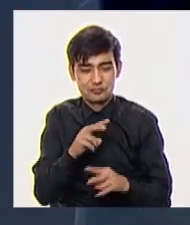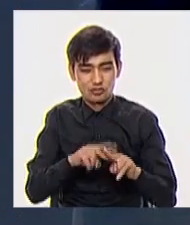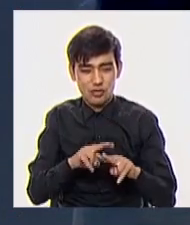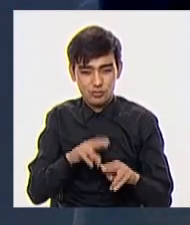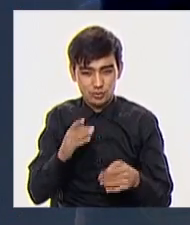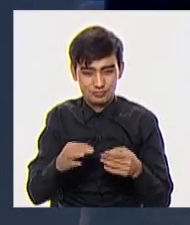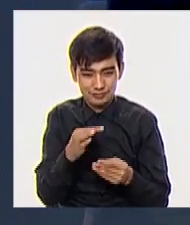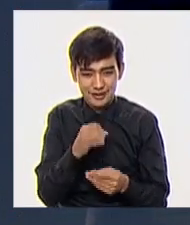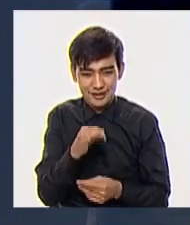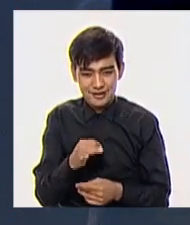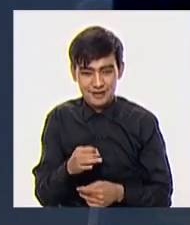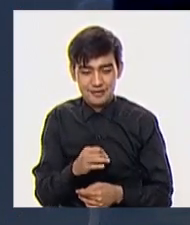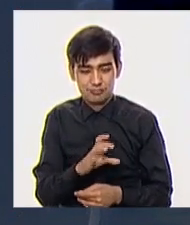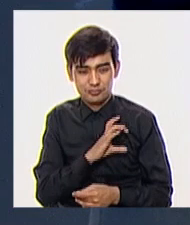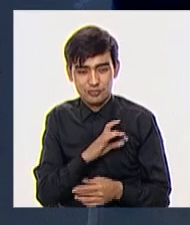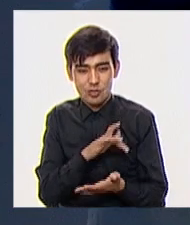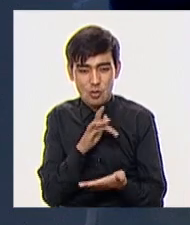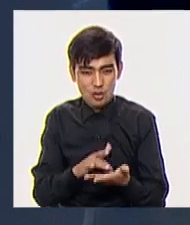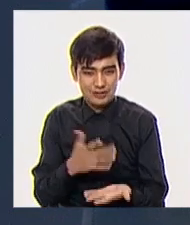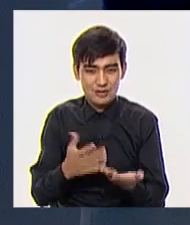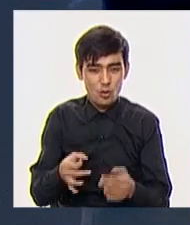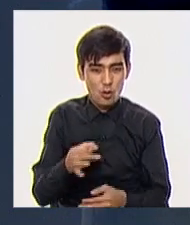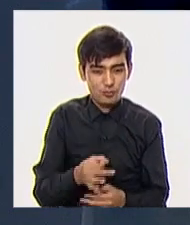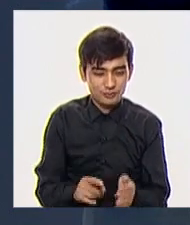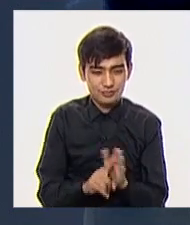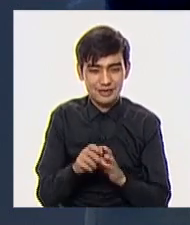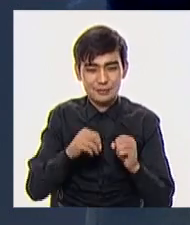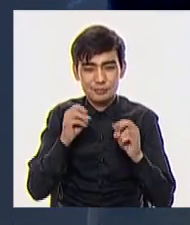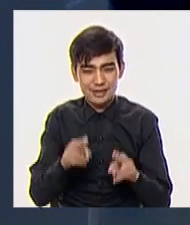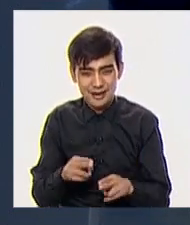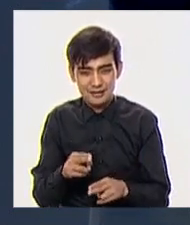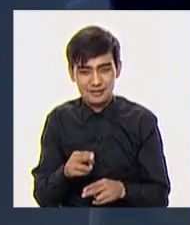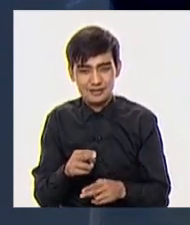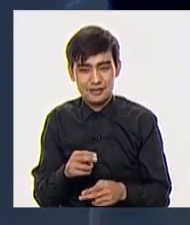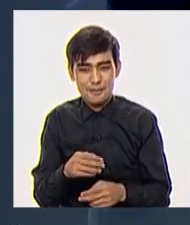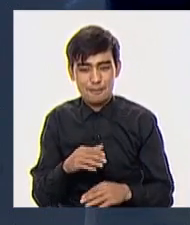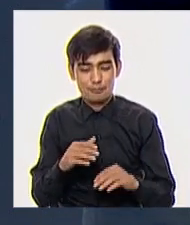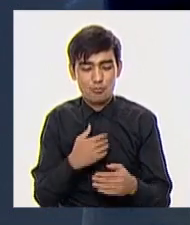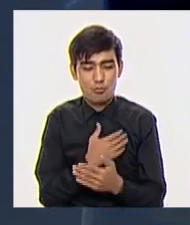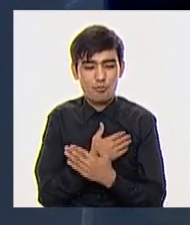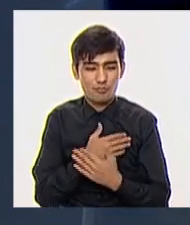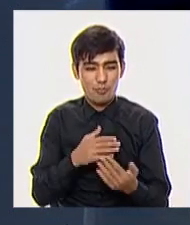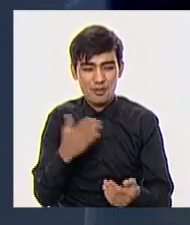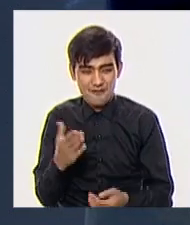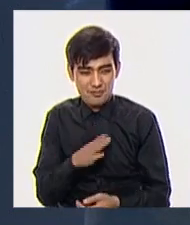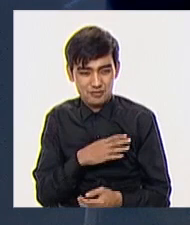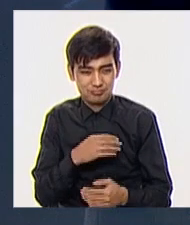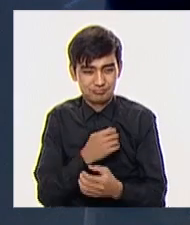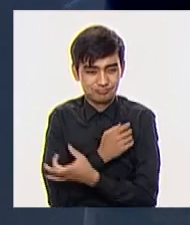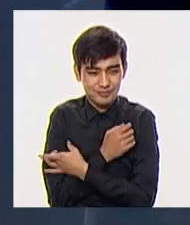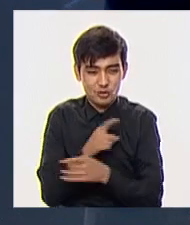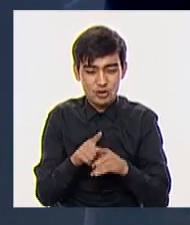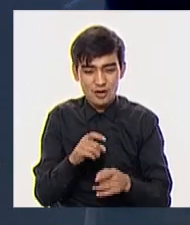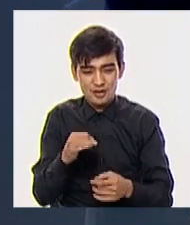На основе эмблем городов и областей создали специальные нашивки на правый рукав. Фуражки, в которых было